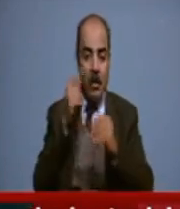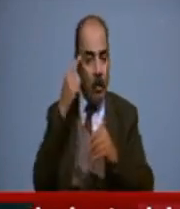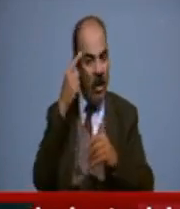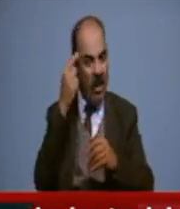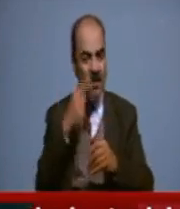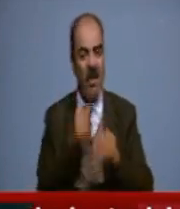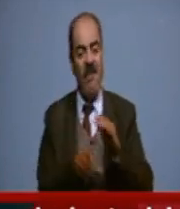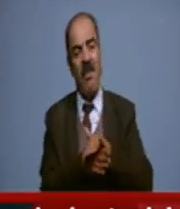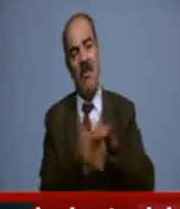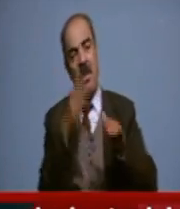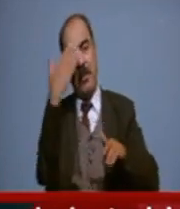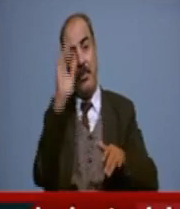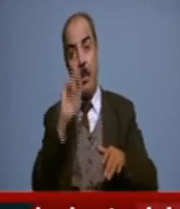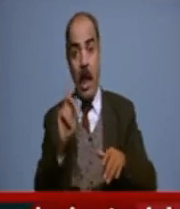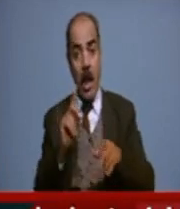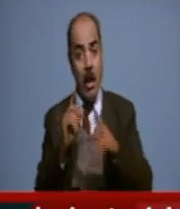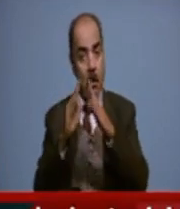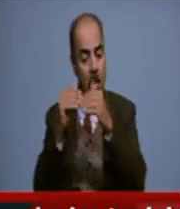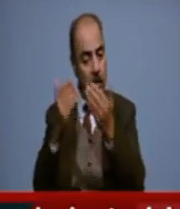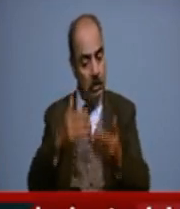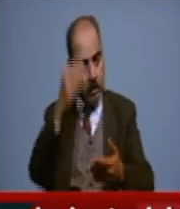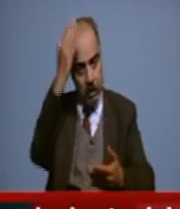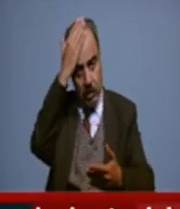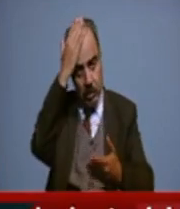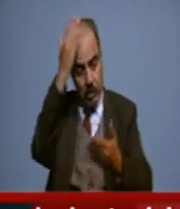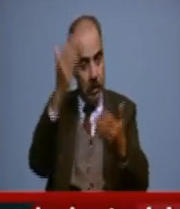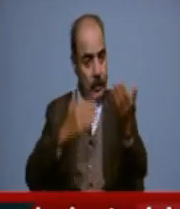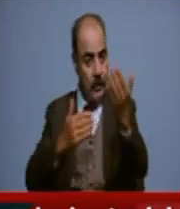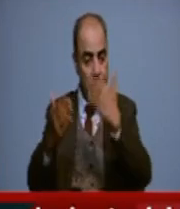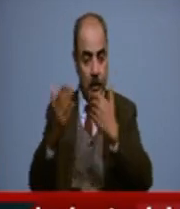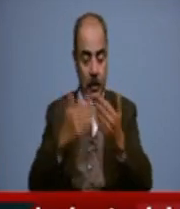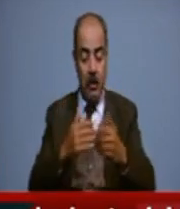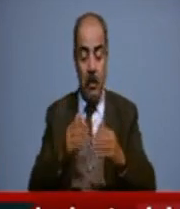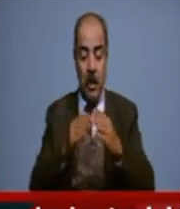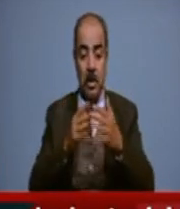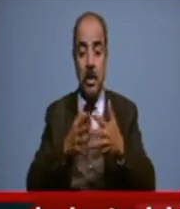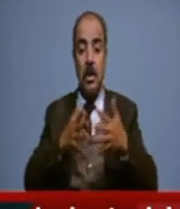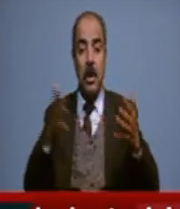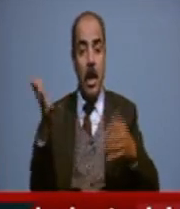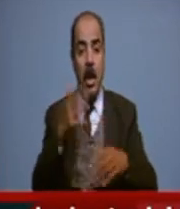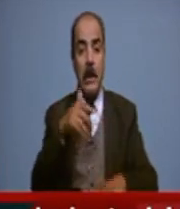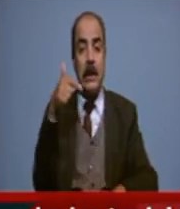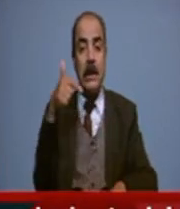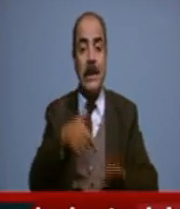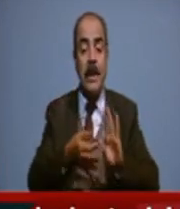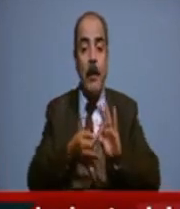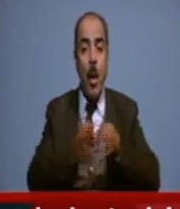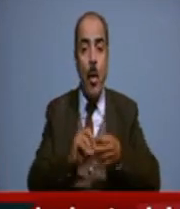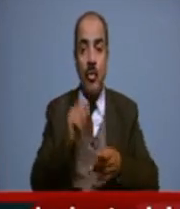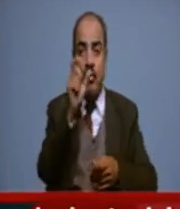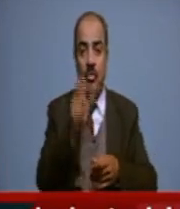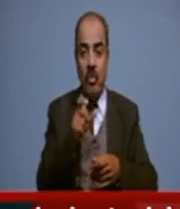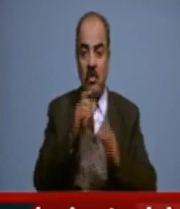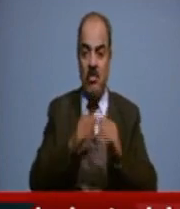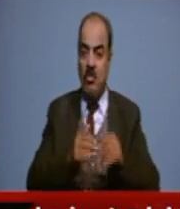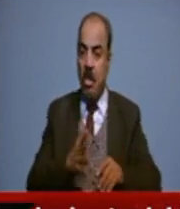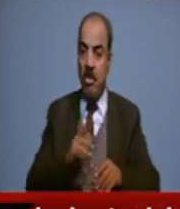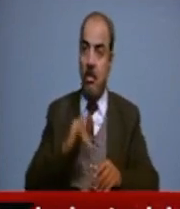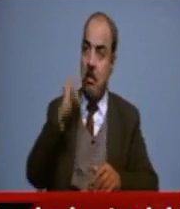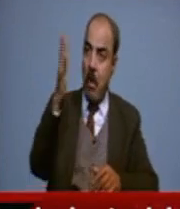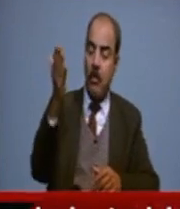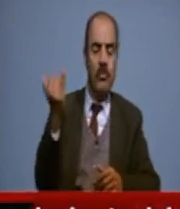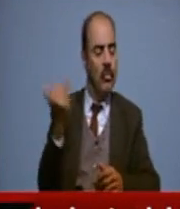قوي، واحنا ما بنذكرش ابدا كلمة لاجي عندنا في مصر. احنا مصر بتستضيف 6 مليون وقد يزيد دون ان